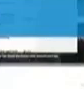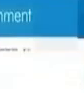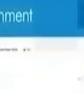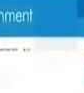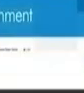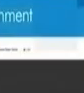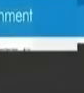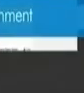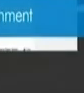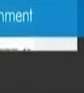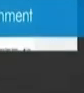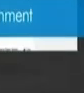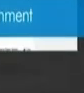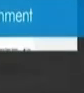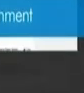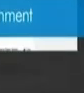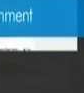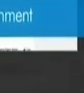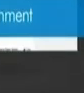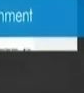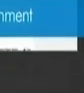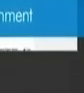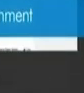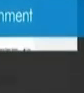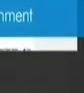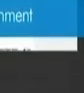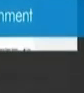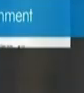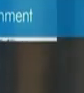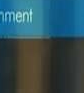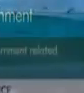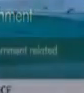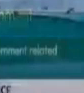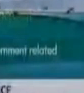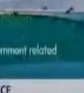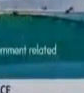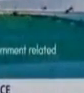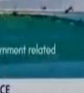www.iga.go.tz pamoja na Iga Online TV na kurasa zetu za mitandao ya kijamii.